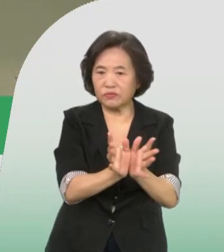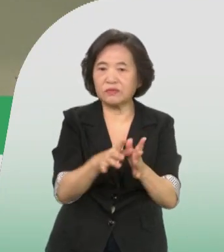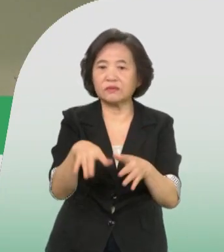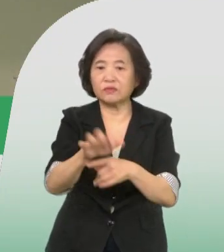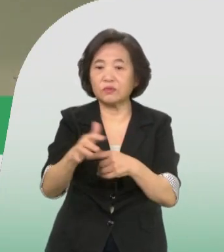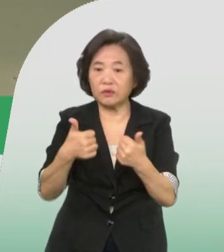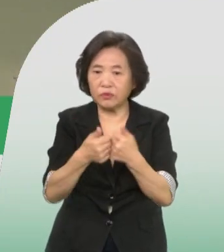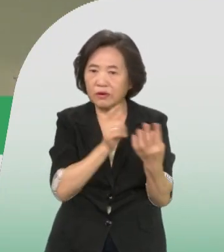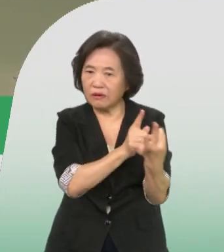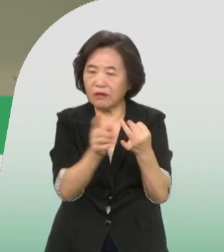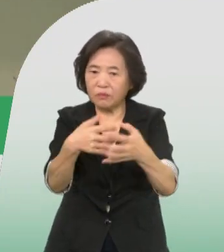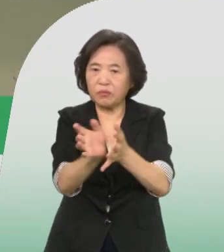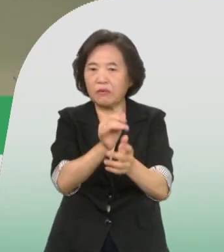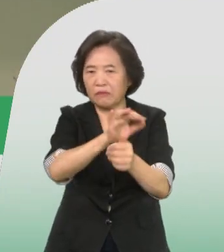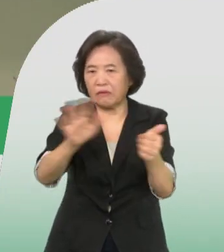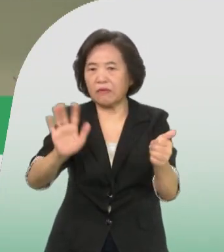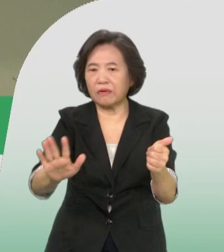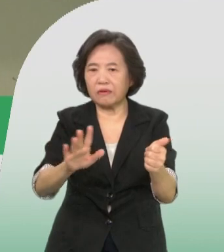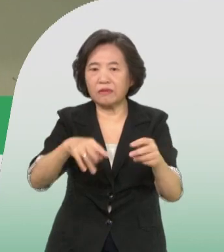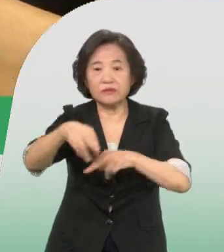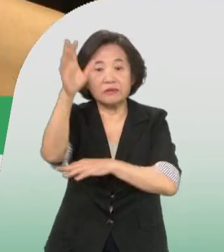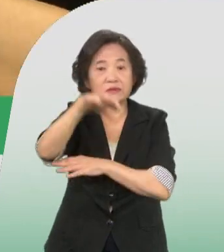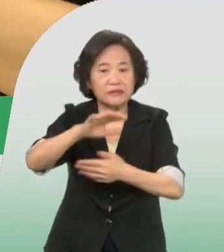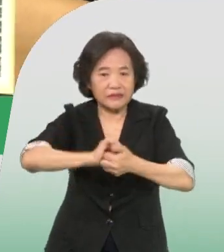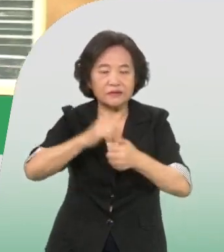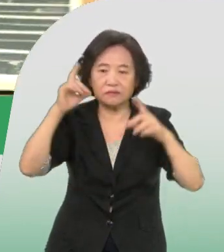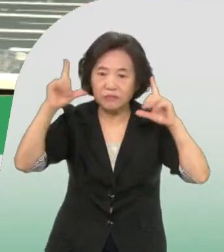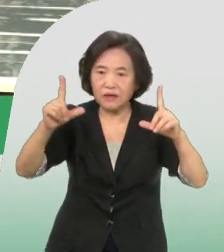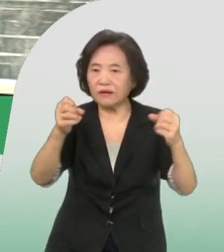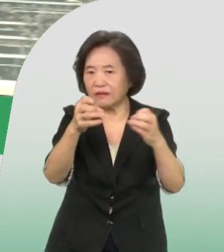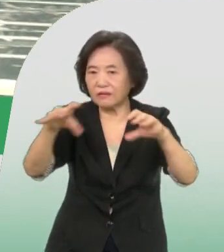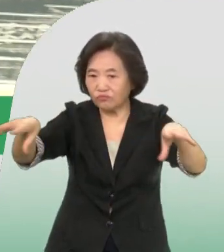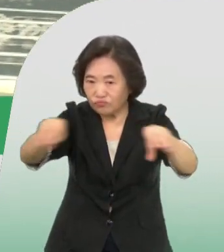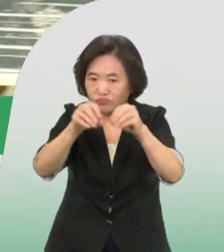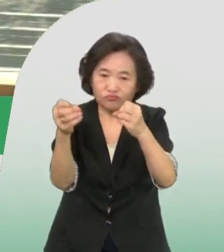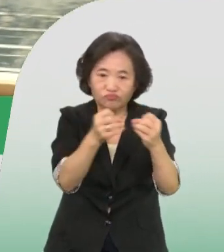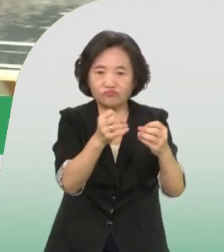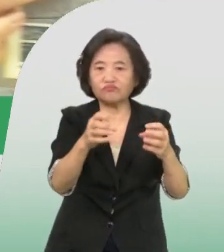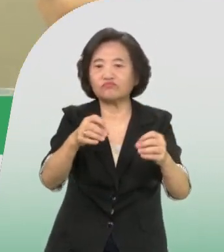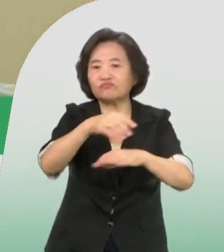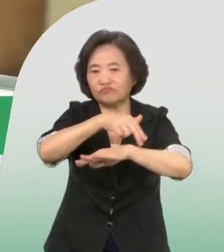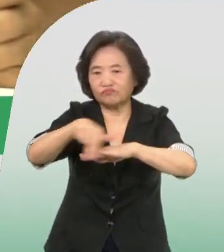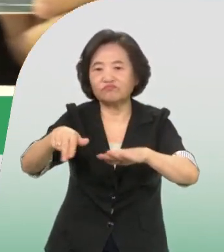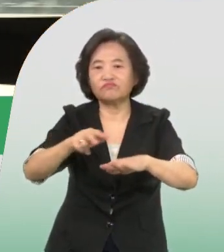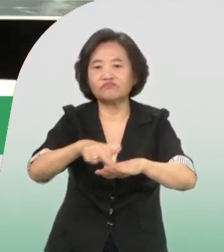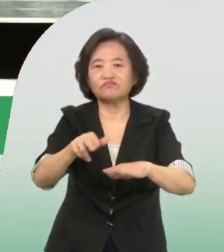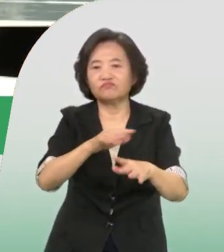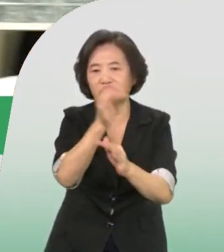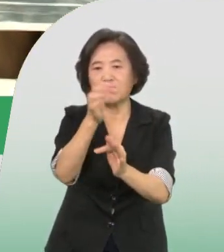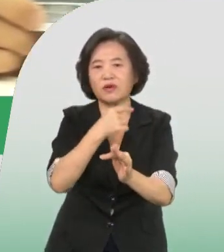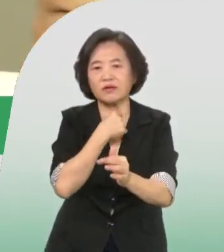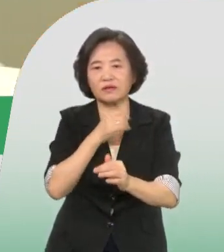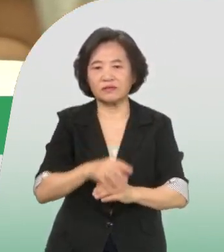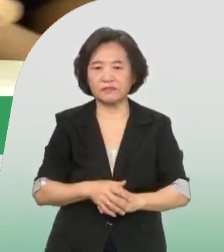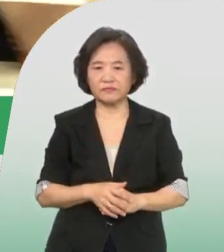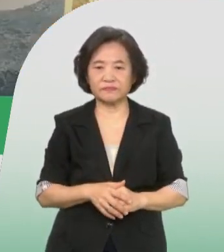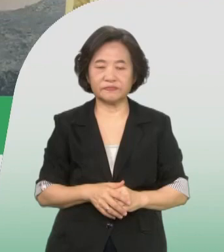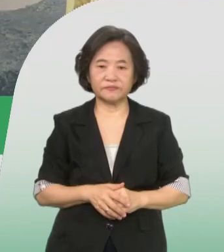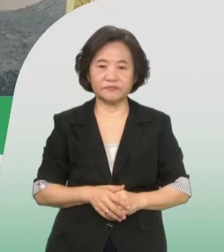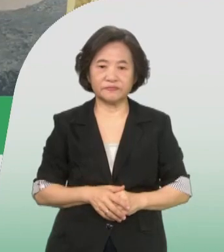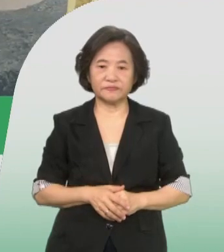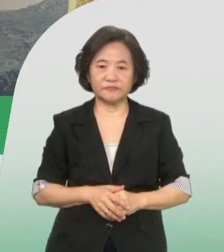会等等业界部会，福建行政院应该全面打合，用内通规划来检讨农体供电发